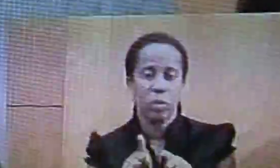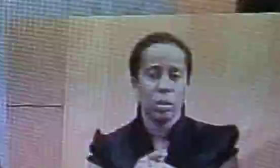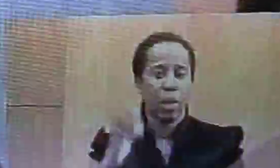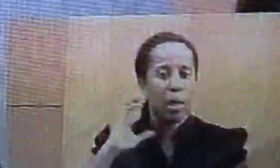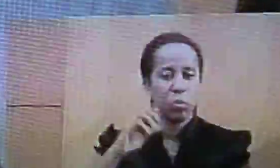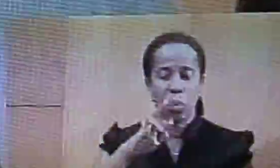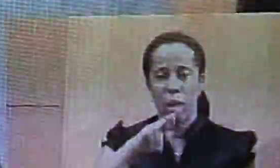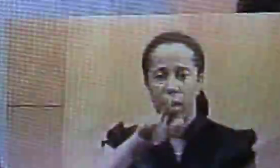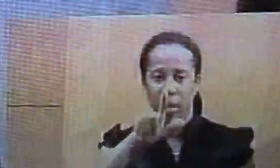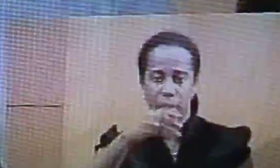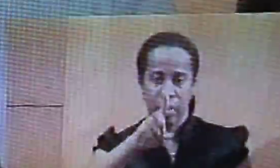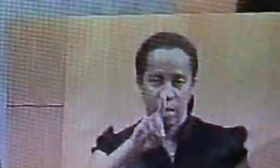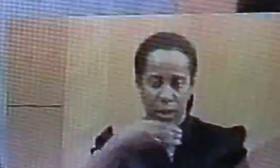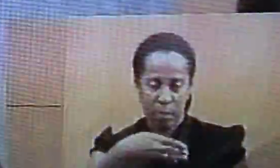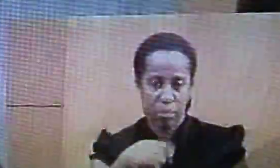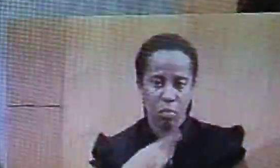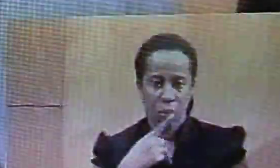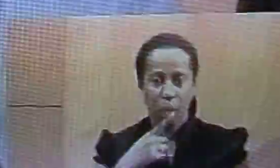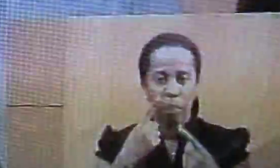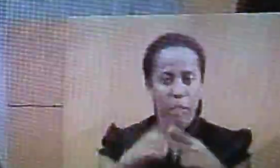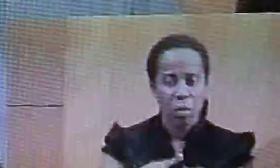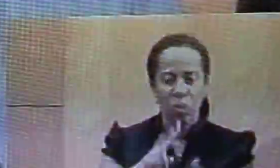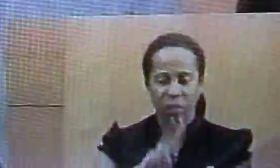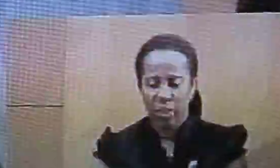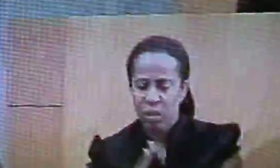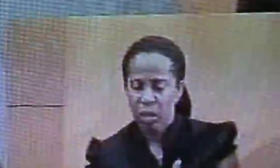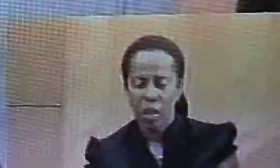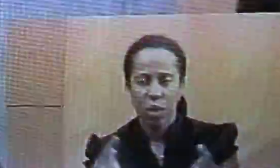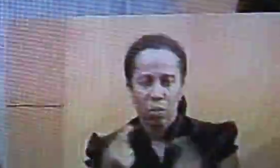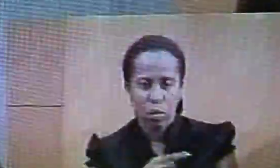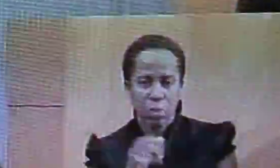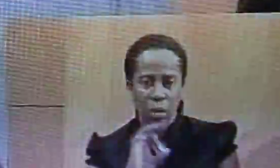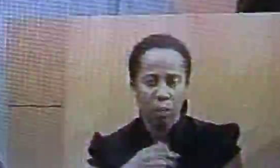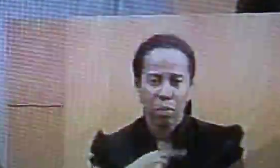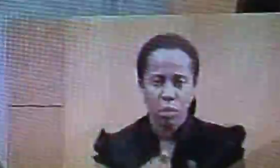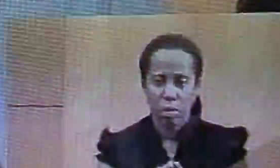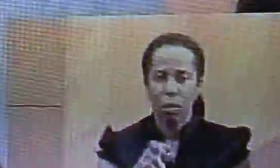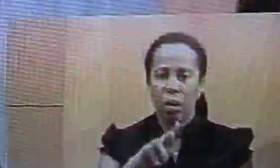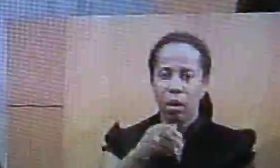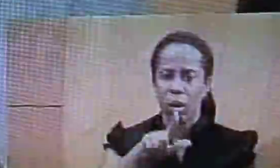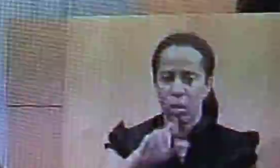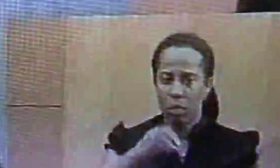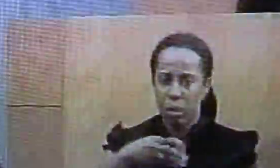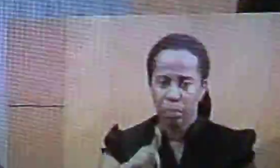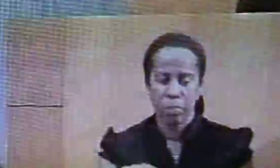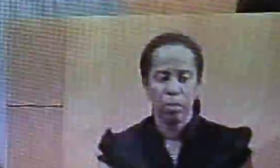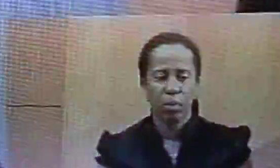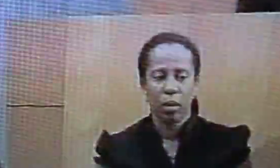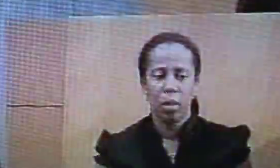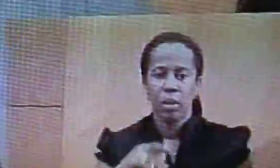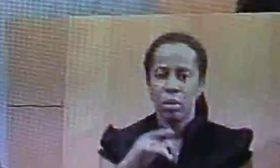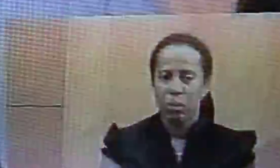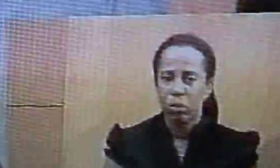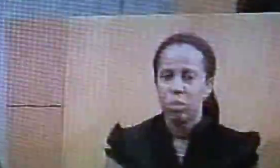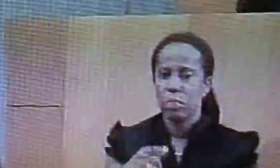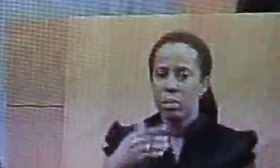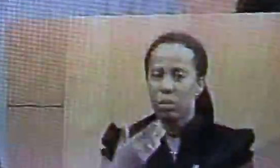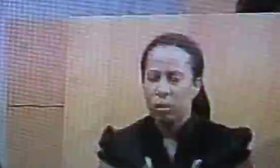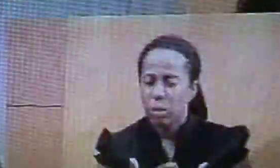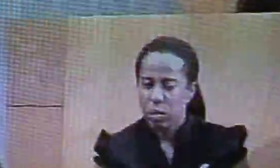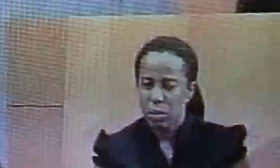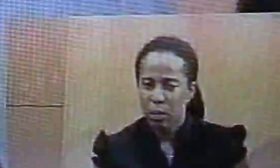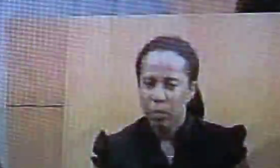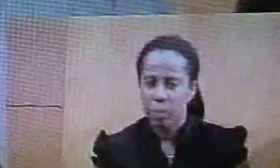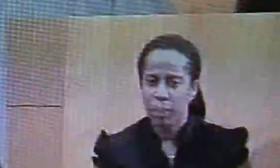contre-vérité. RLDM, je vous mets en défi de trouver une délibération où on a donné à RLDM de l'argent. Parce que c'est tout notre honneur, vous allez le